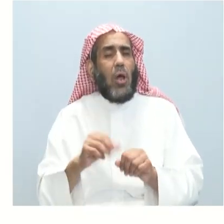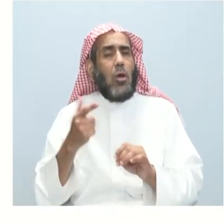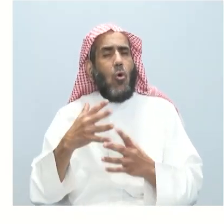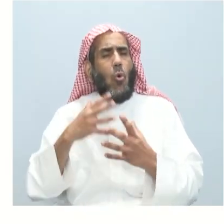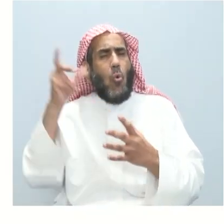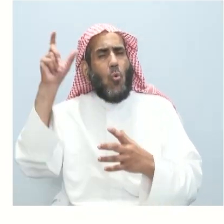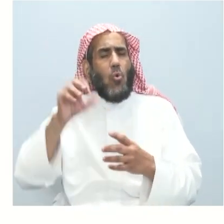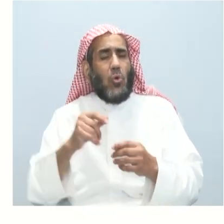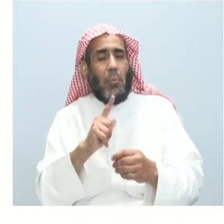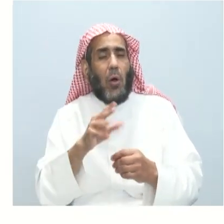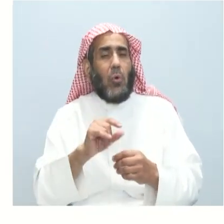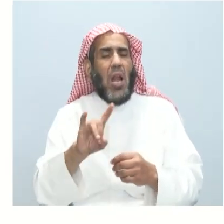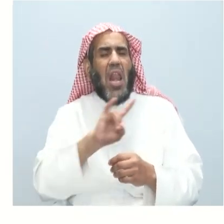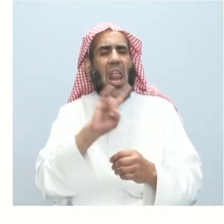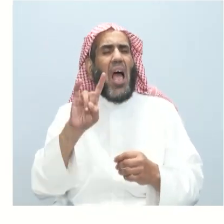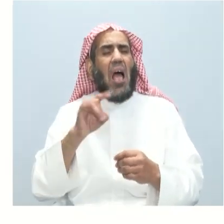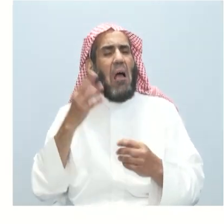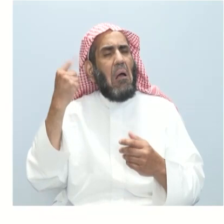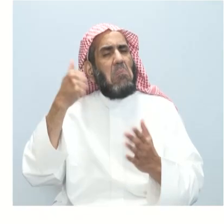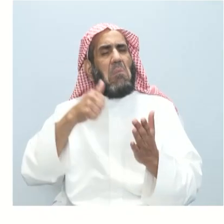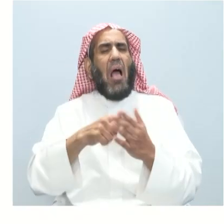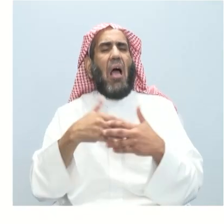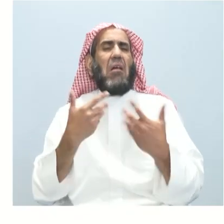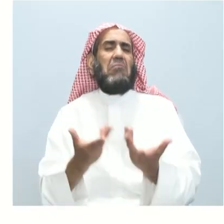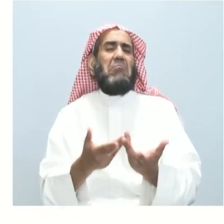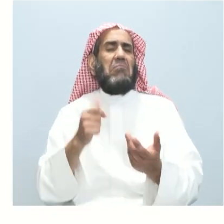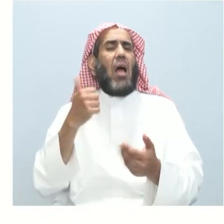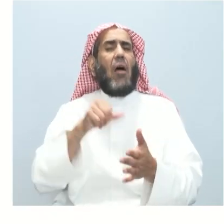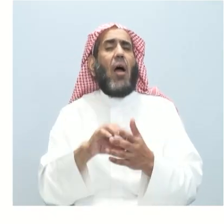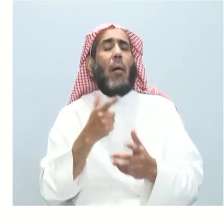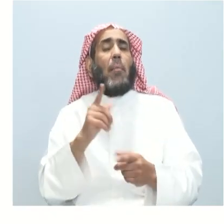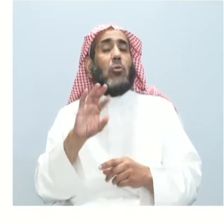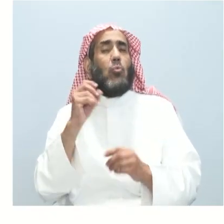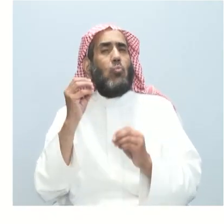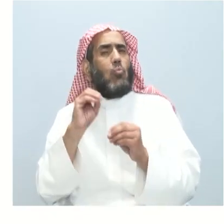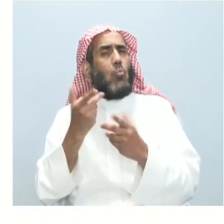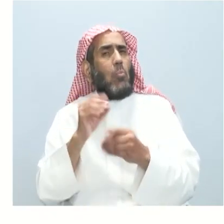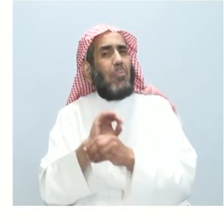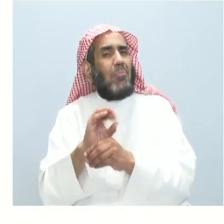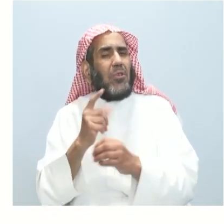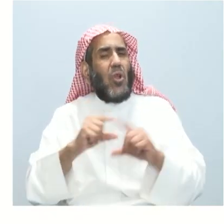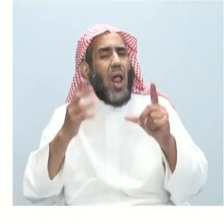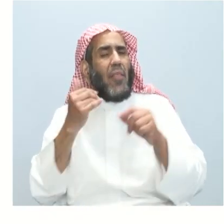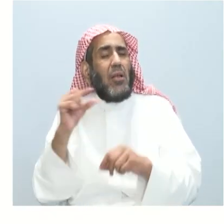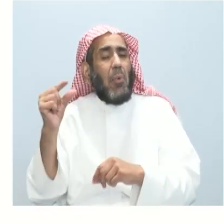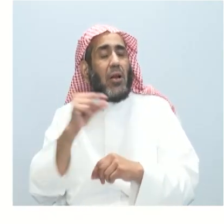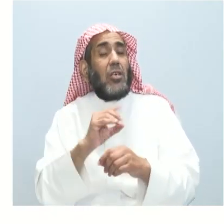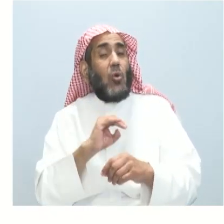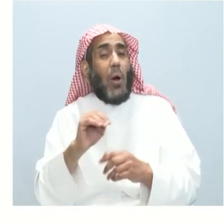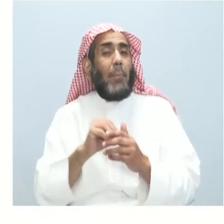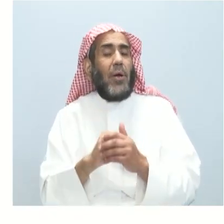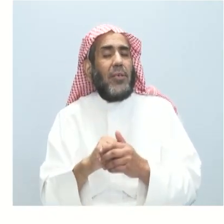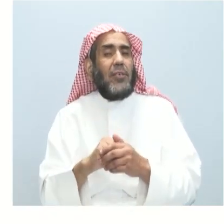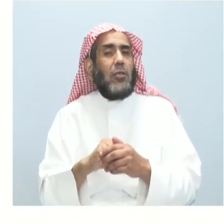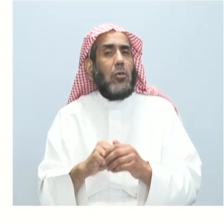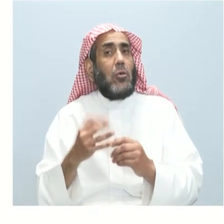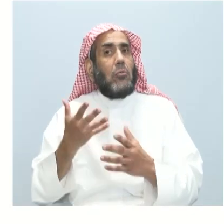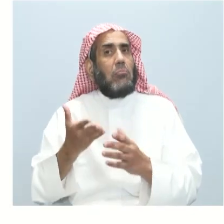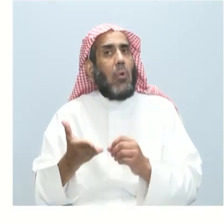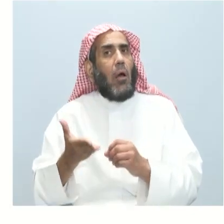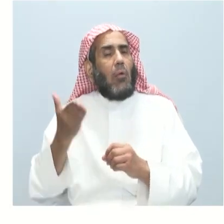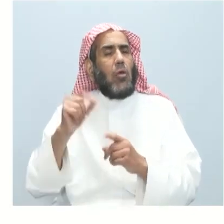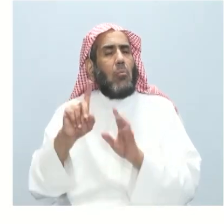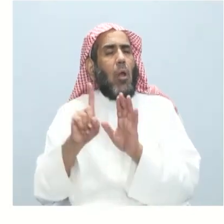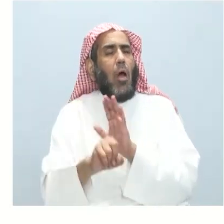يكثر من قول لا ادري بما توحي لك هذه العباره نعم الجواب تعظيم